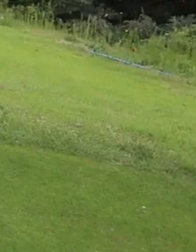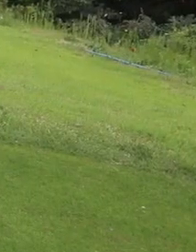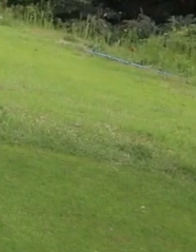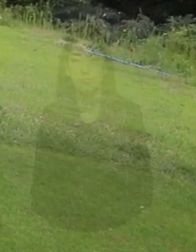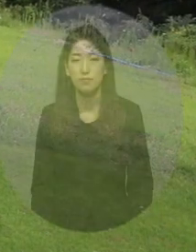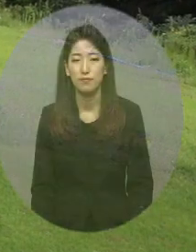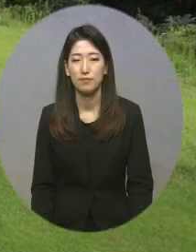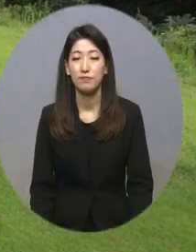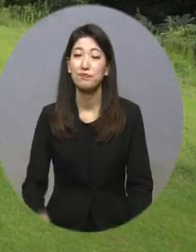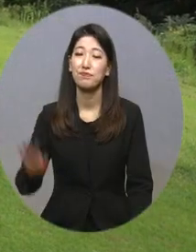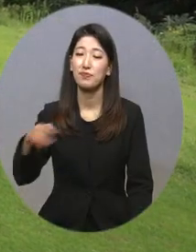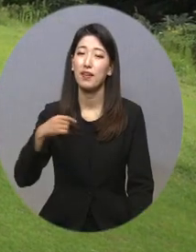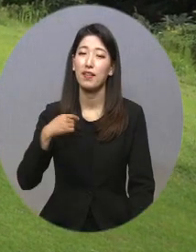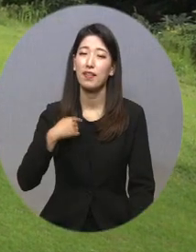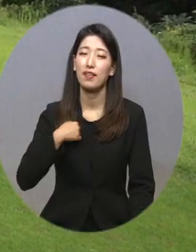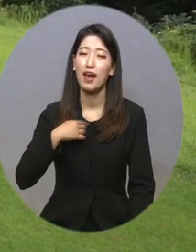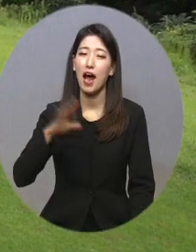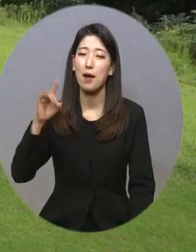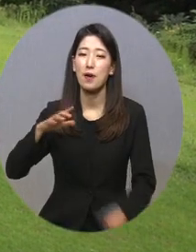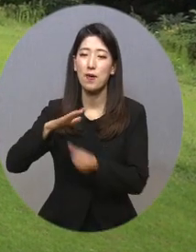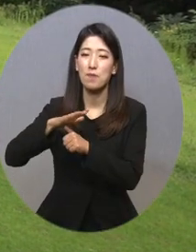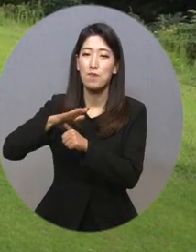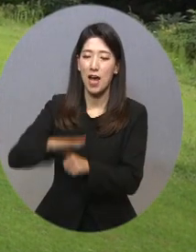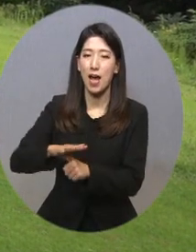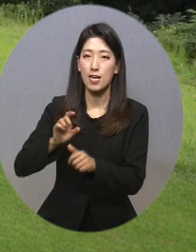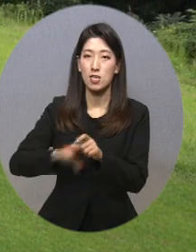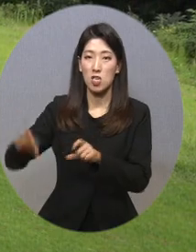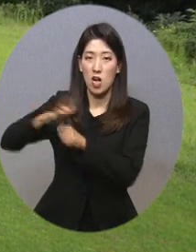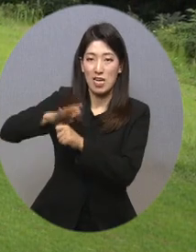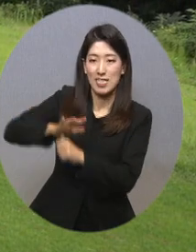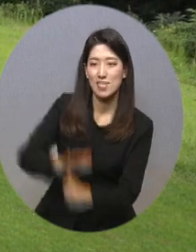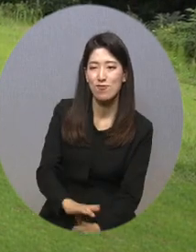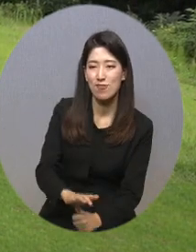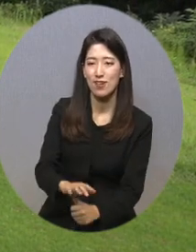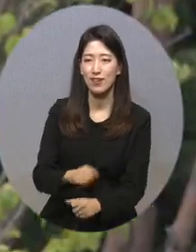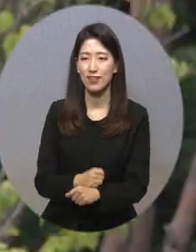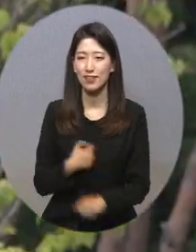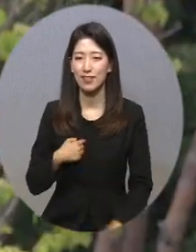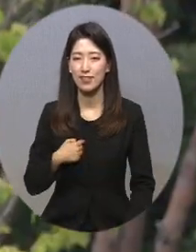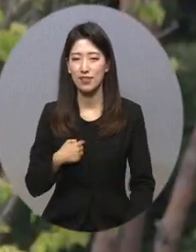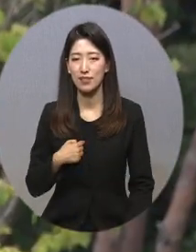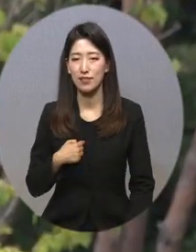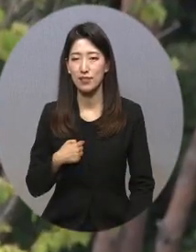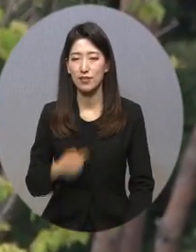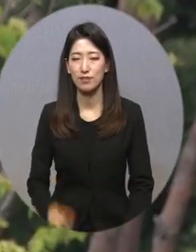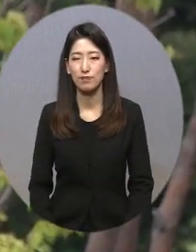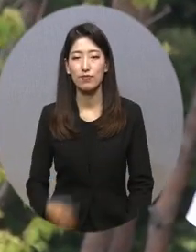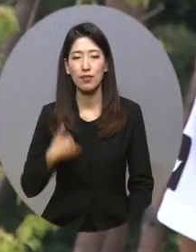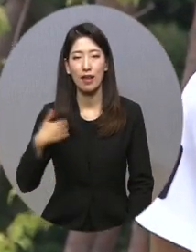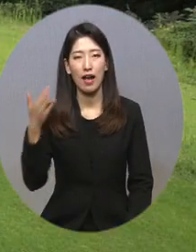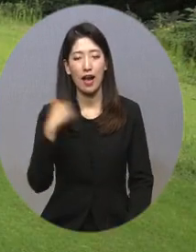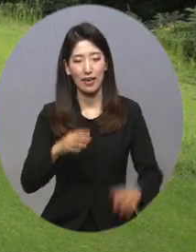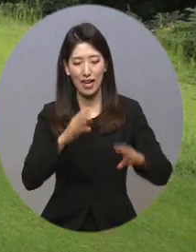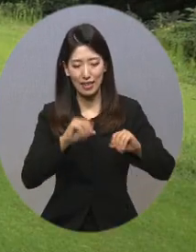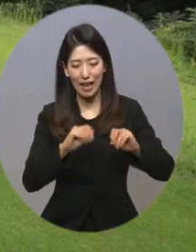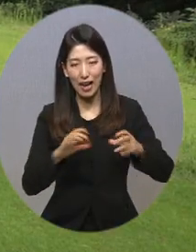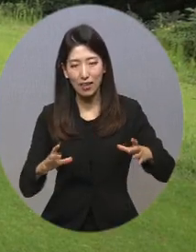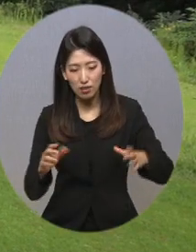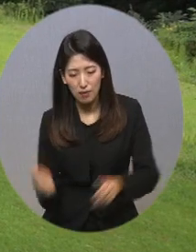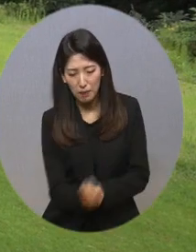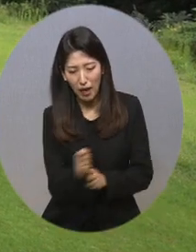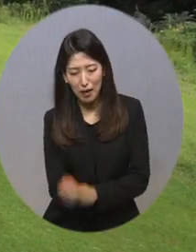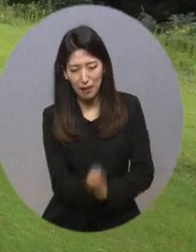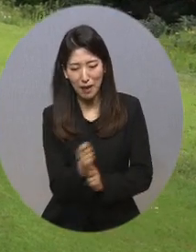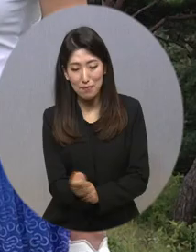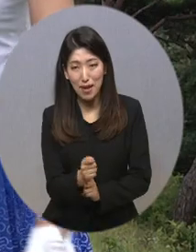내가 한번 오빠를 여기까지 눌렀잖아. 여기까지. 아 그래 알았어. 해줘야 되겠다. 안 되겠다. 내가 되게 뼛속을 보였으니까 이번에는 되게